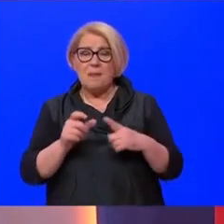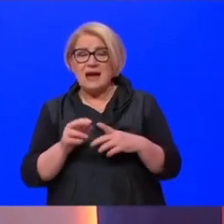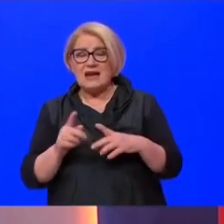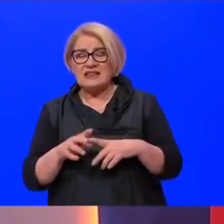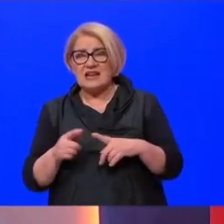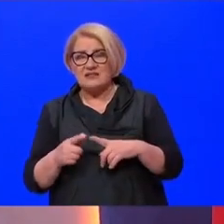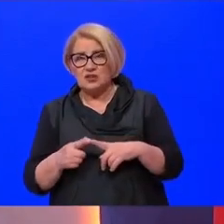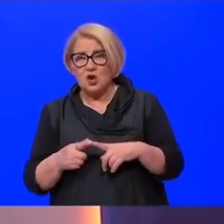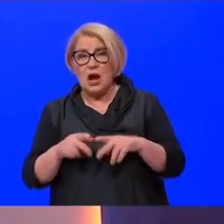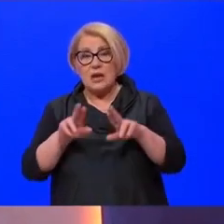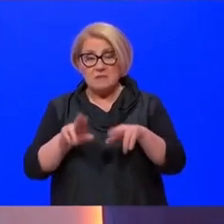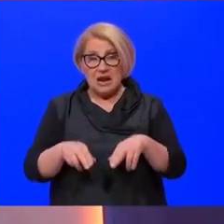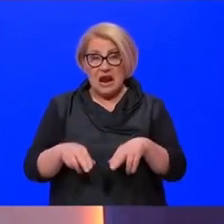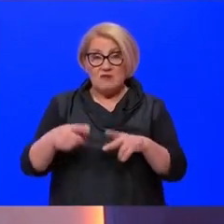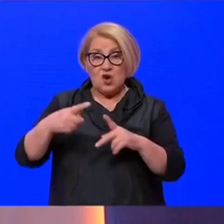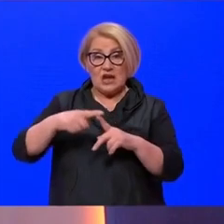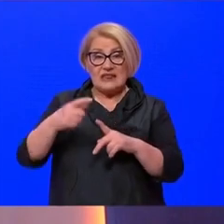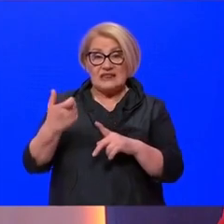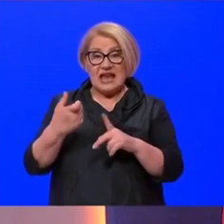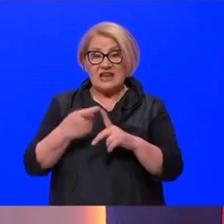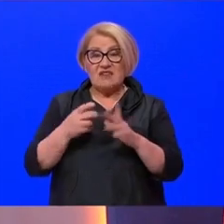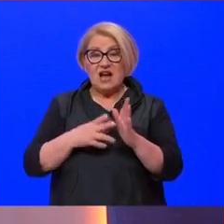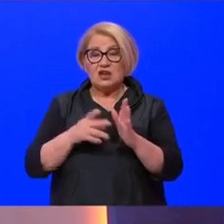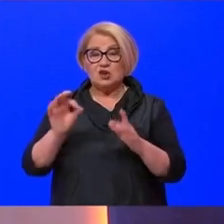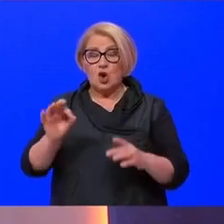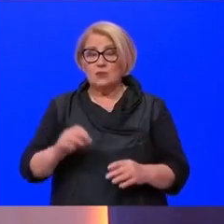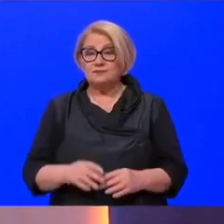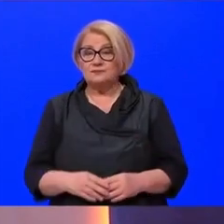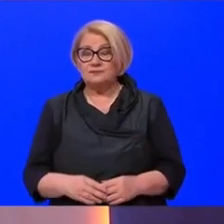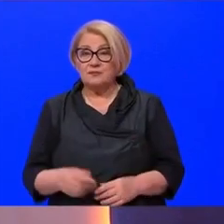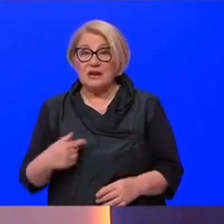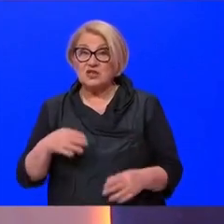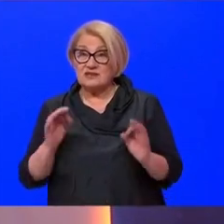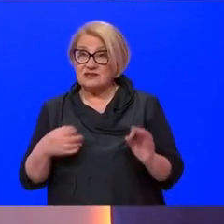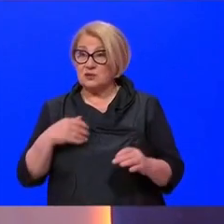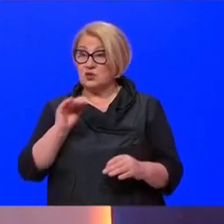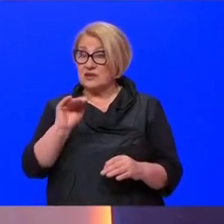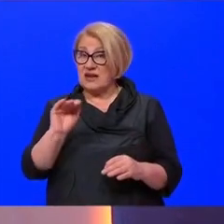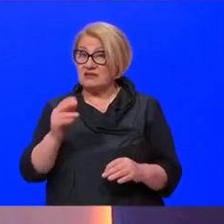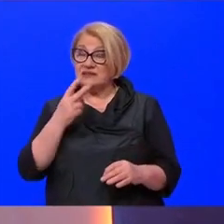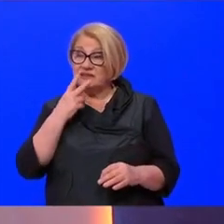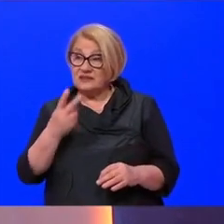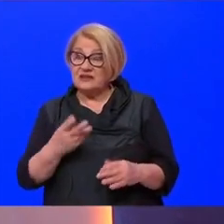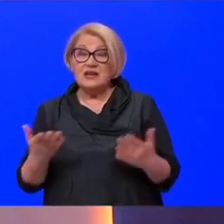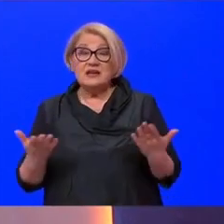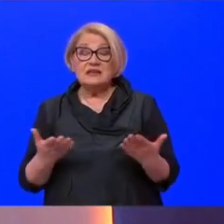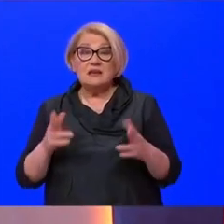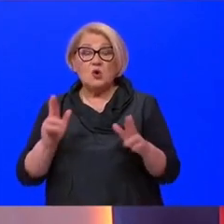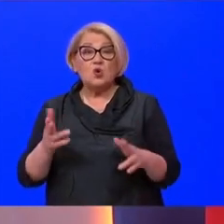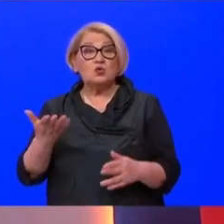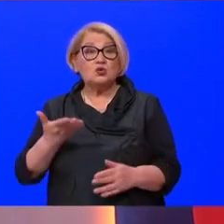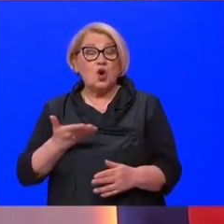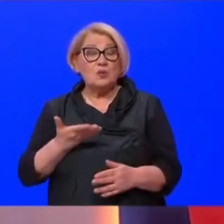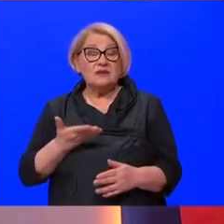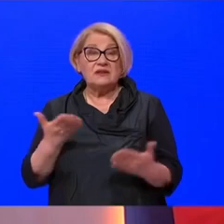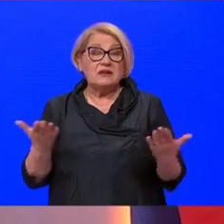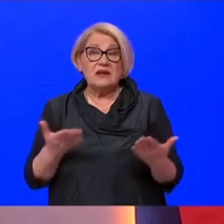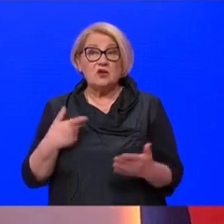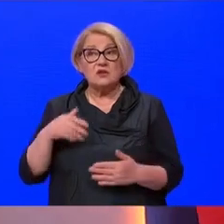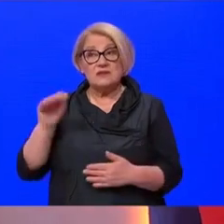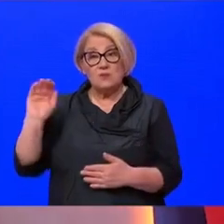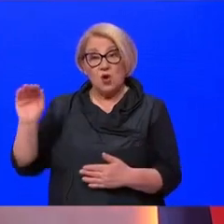paratekvandoa. Pa evo sad i oni će se sigurno javiti da vide gdje mogu dobiti i na koji način vas se